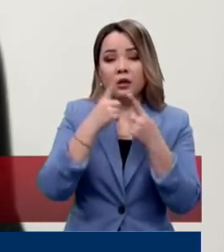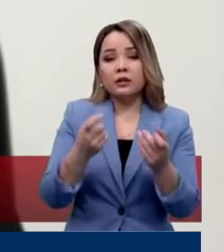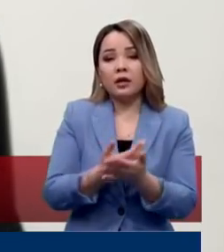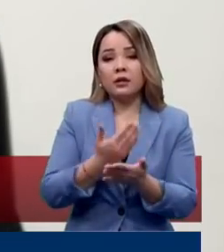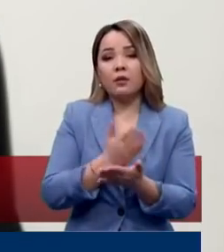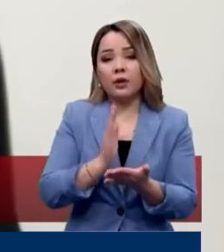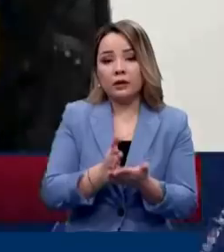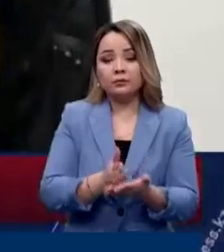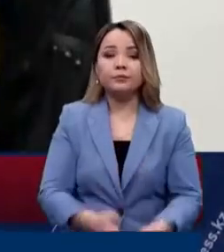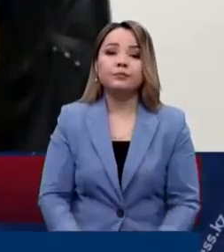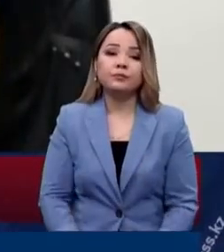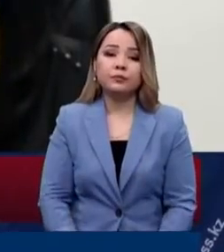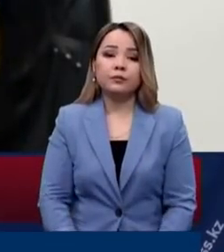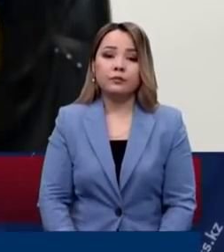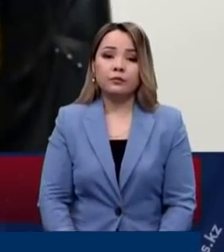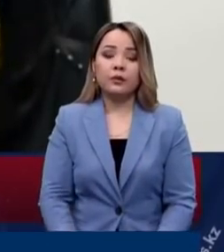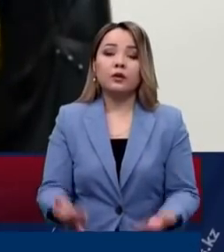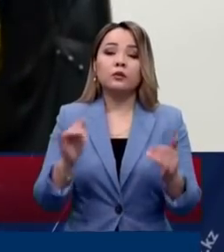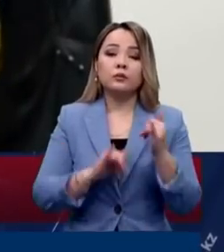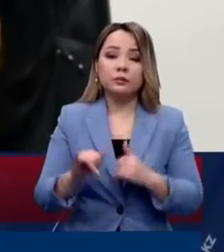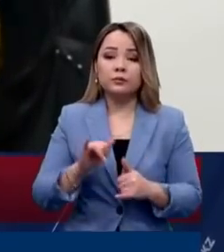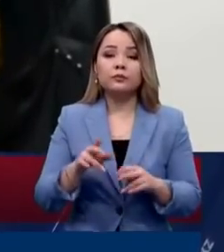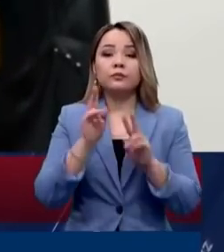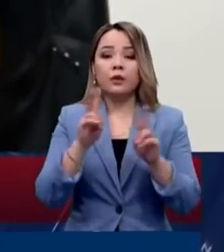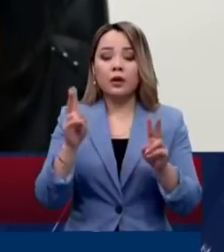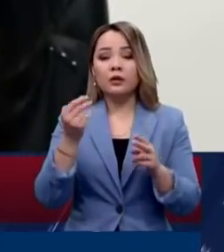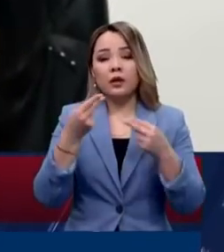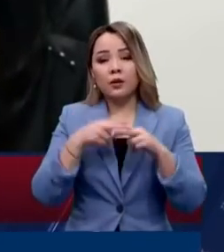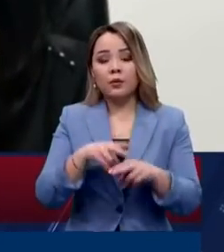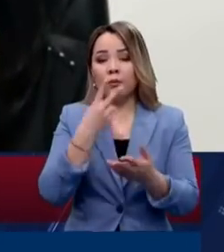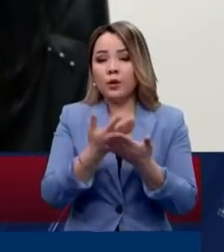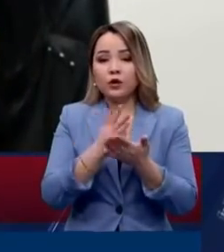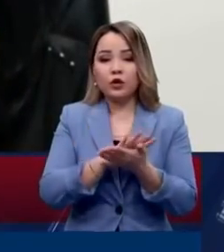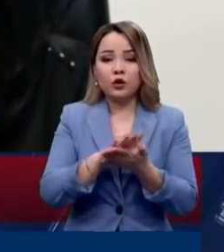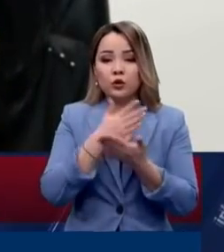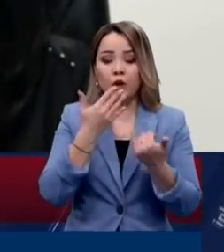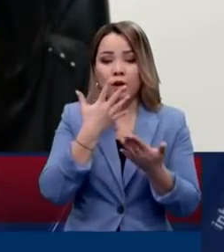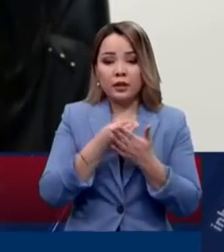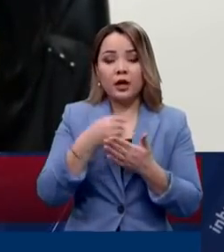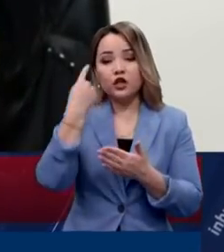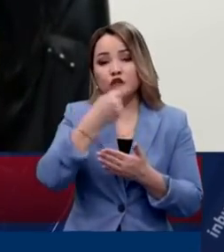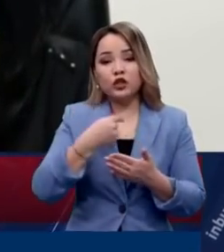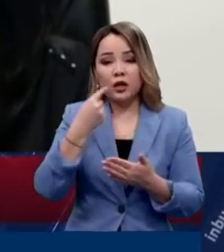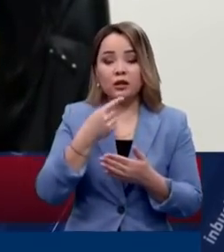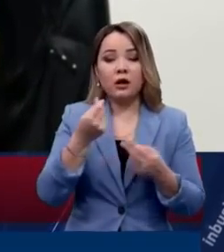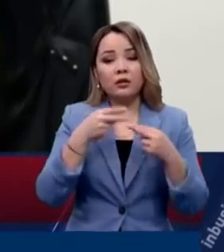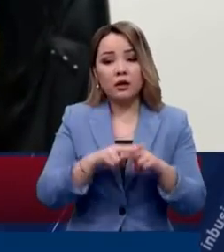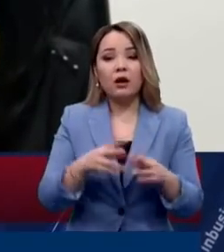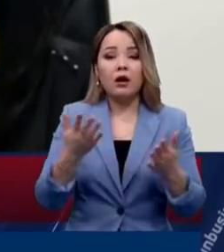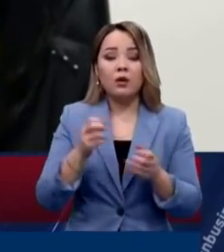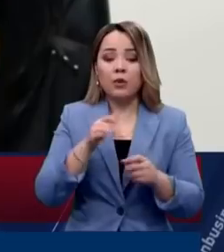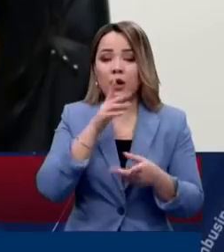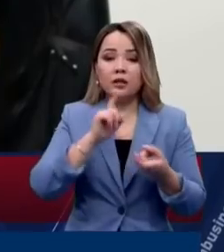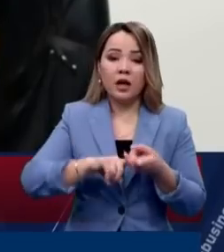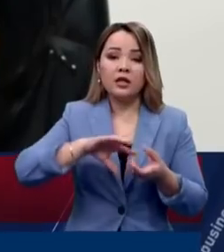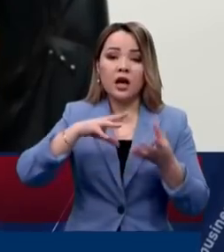береді. Түсінікті. Енді кімнен түсіп жатыр ақша, қандай сумма көрсетпейді. Аха, енді салық жекелеген операциялар салына ма, әлде қандай да бір кезеңнің